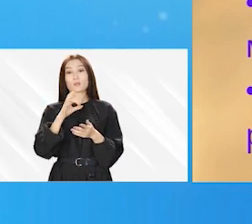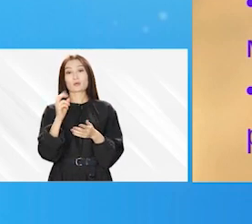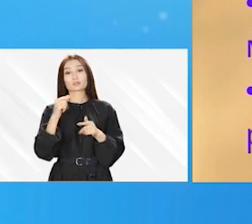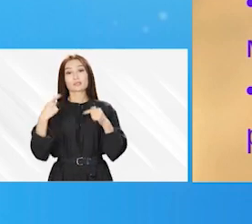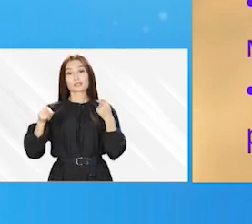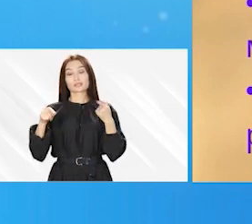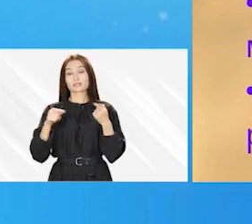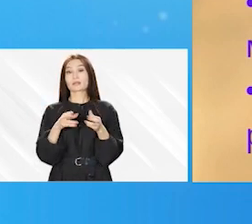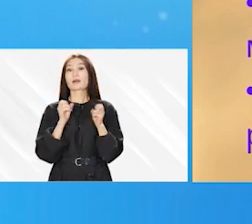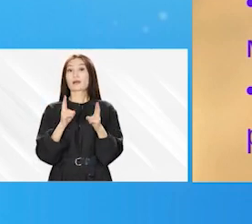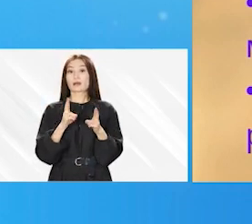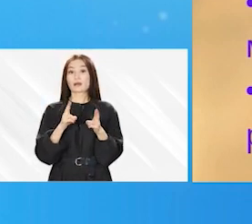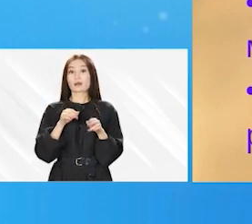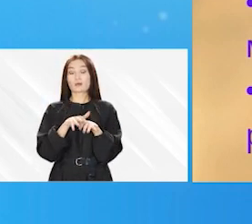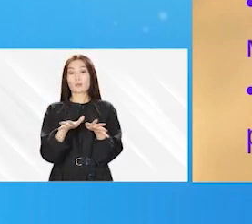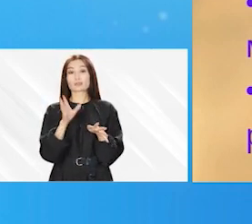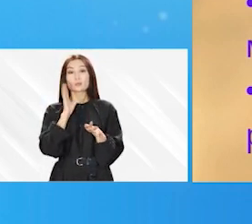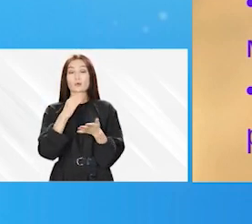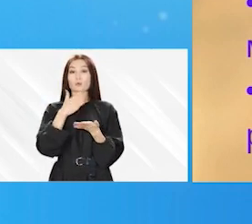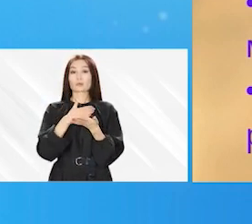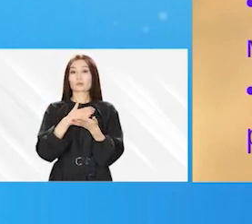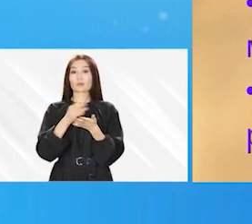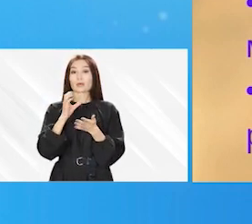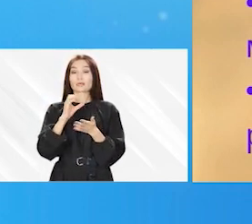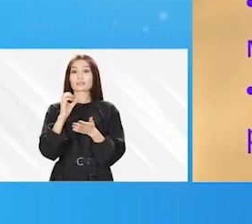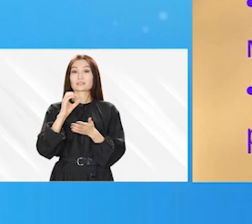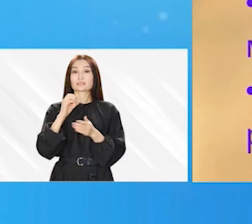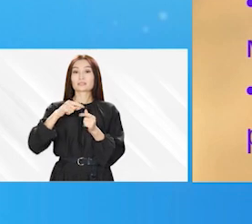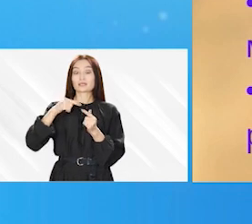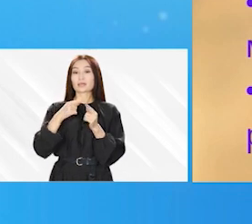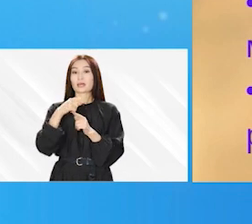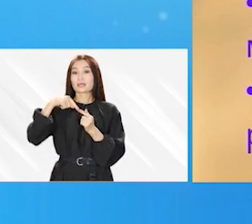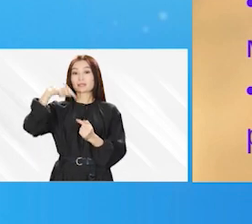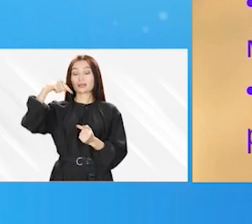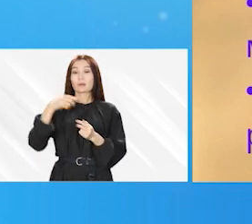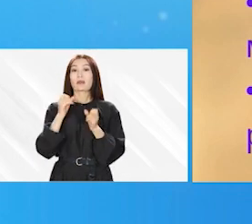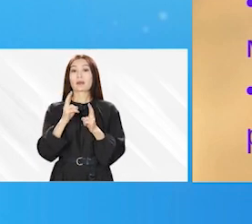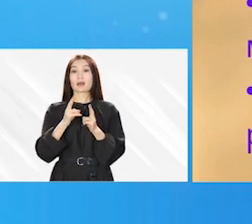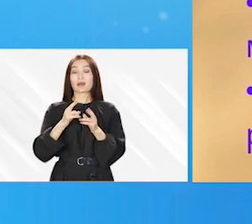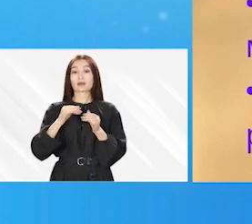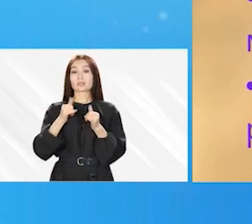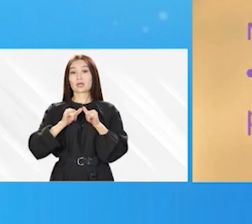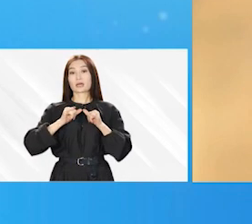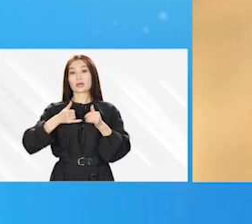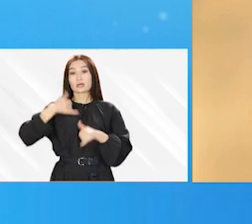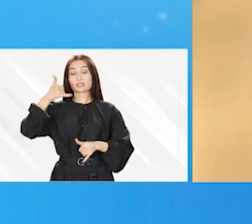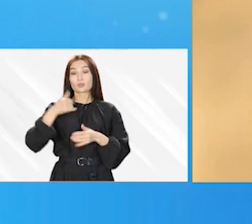различают как почки могут располагаться на стебле как стебель растет в длину